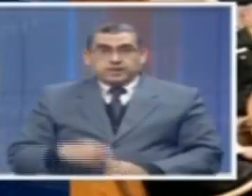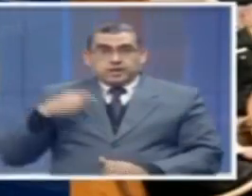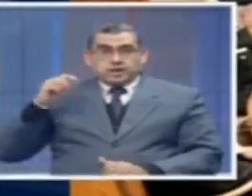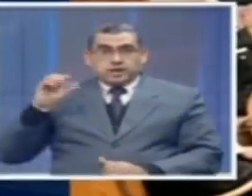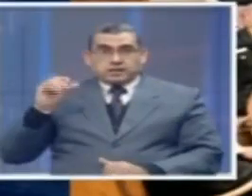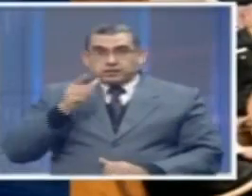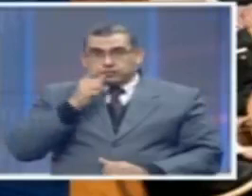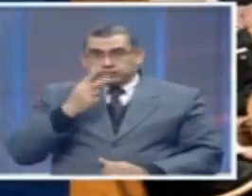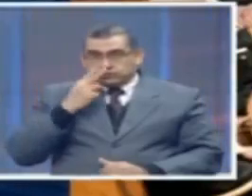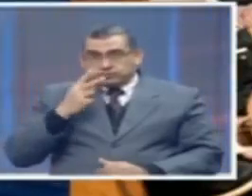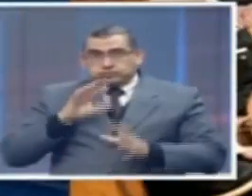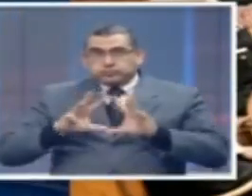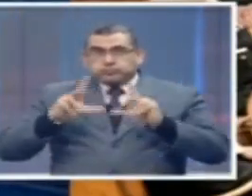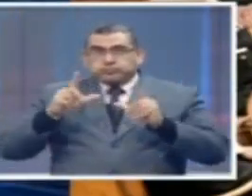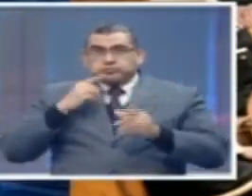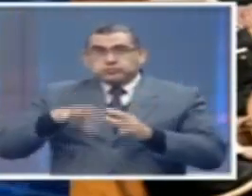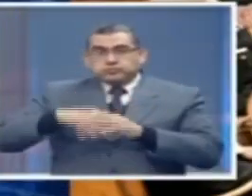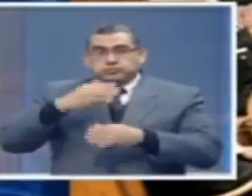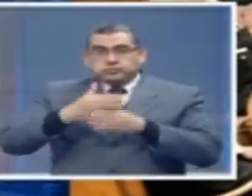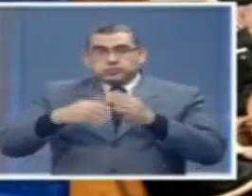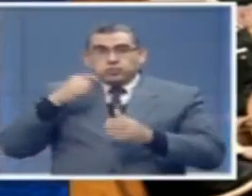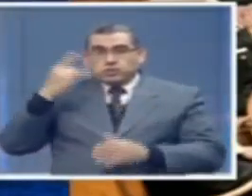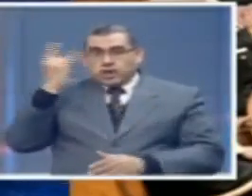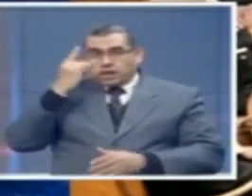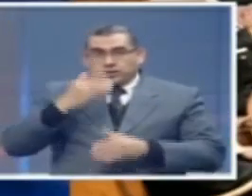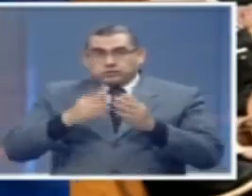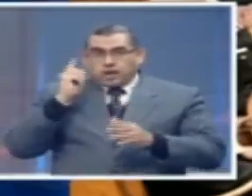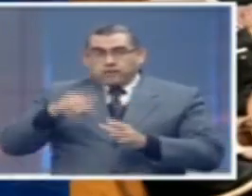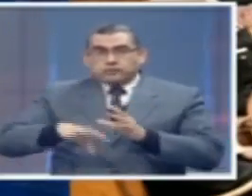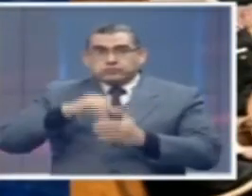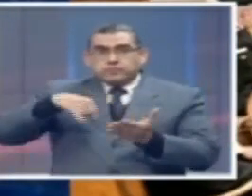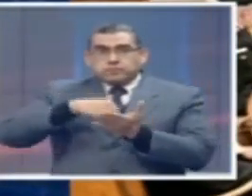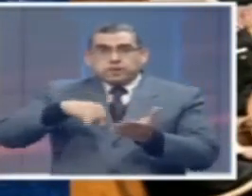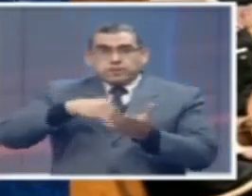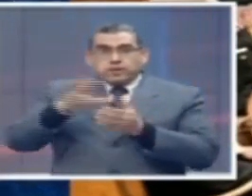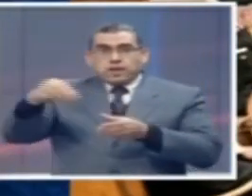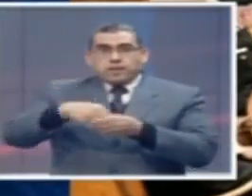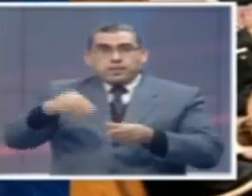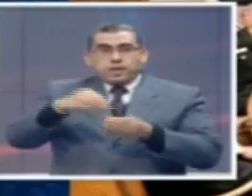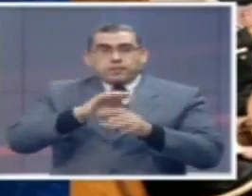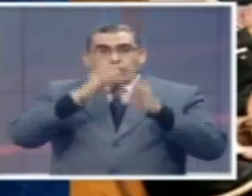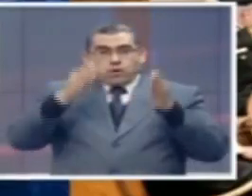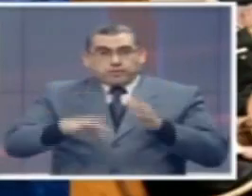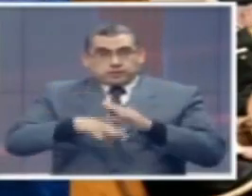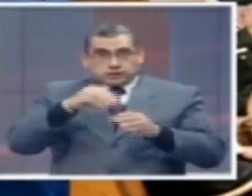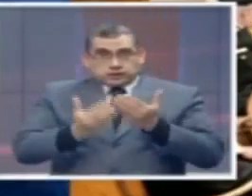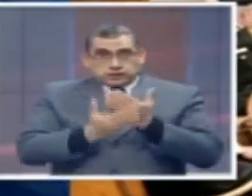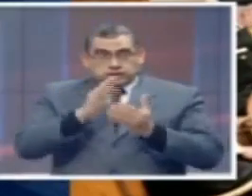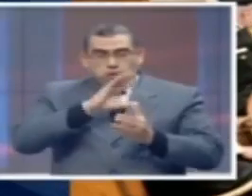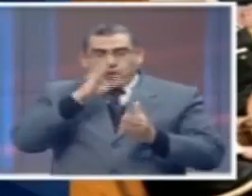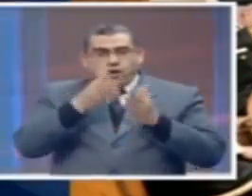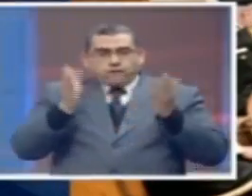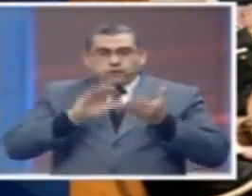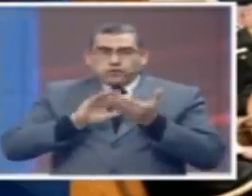الرئيس السيسي يطلع على تطوير منشآت وزارة الداخلية ويوجه بأن تضم المراكز والمجمعات الجديدة